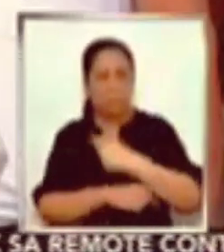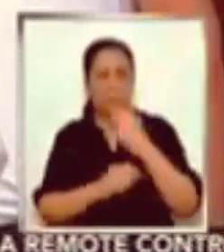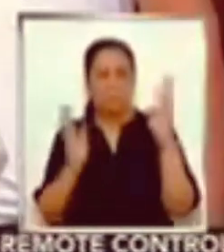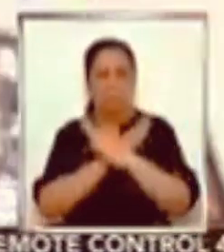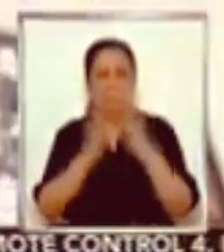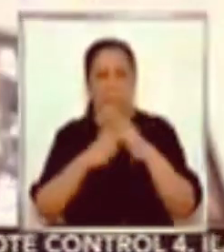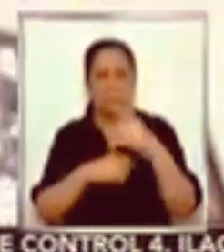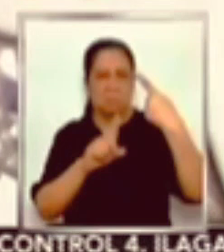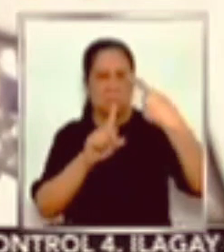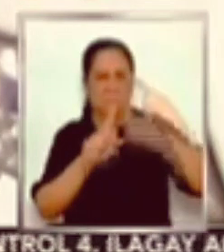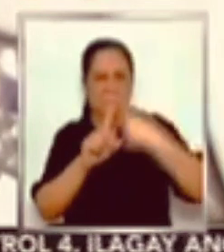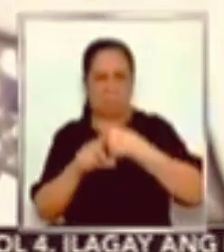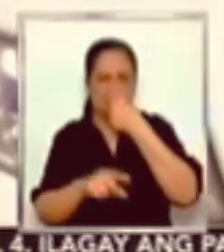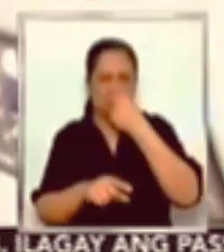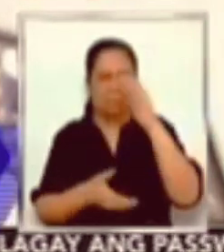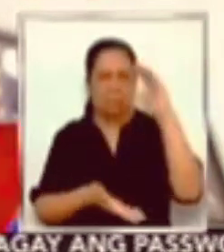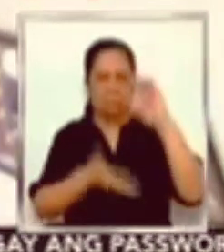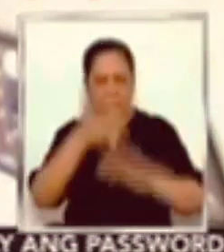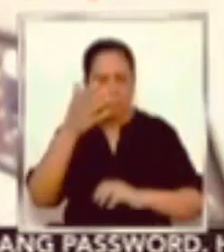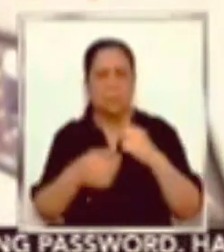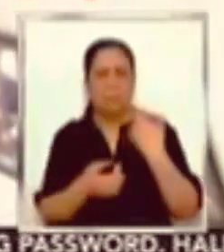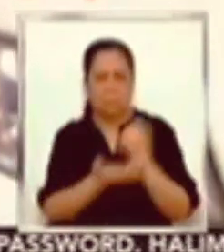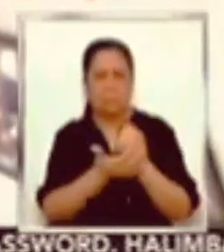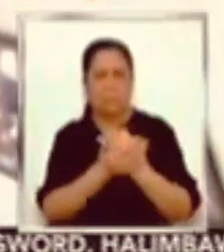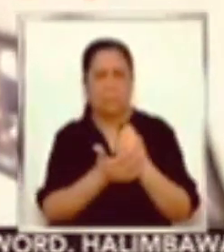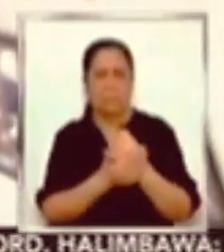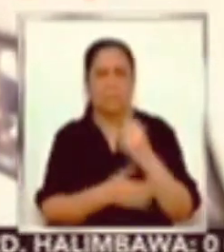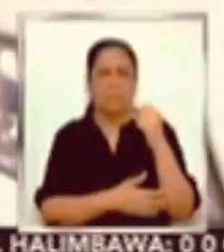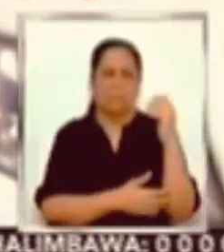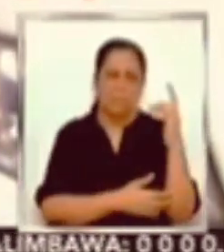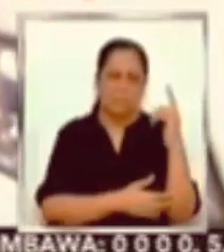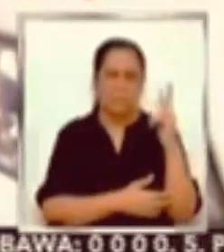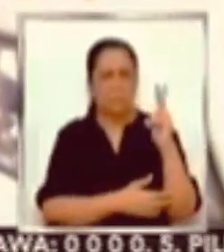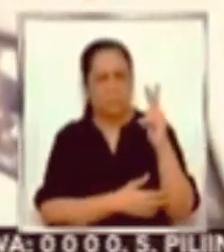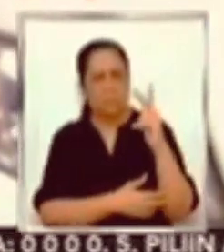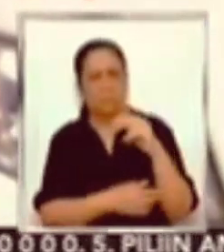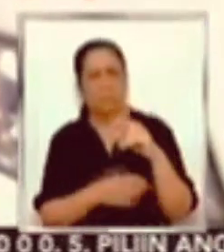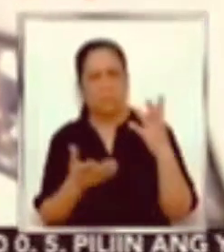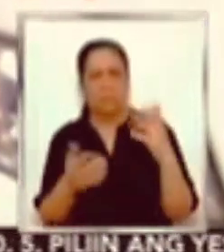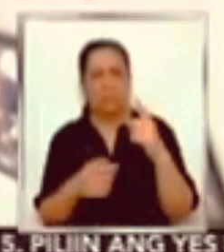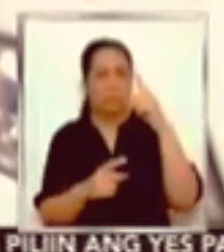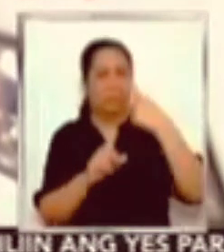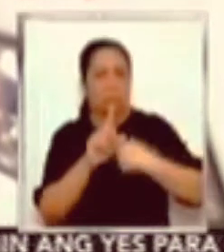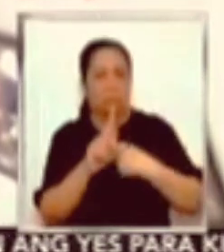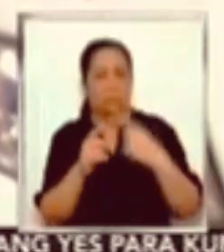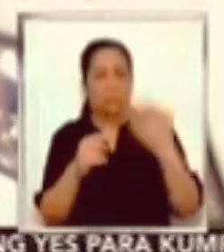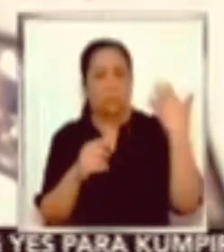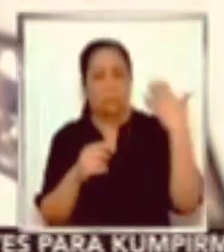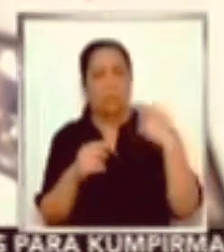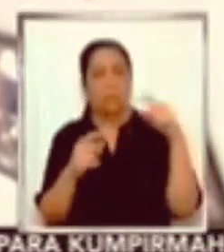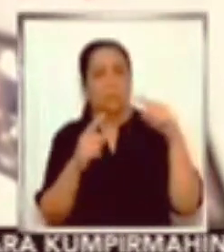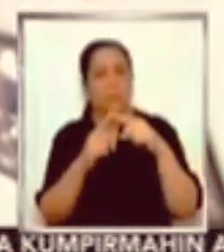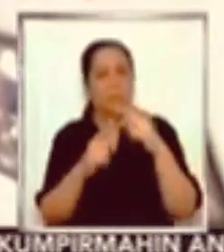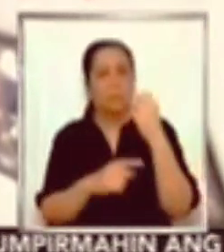buwan. Kada buwan po, sumusuldo rin kami ng 25 to 30. Okay, ngayon, hanggang 15